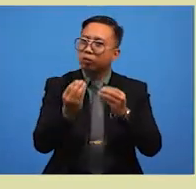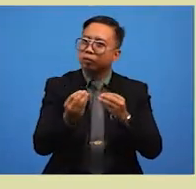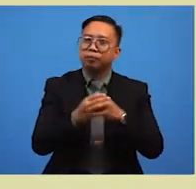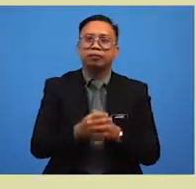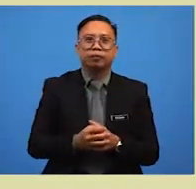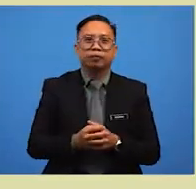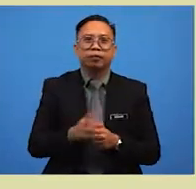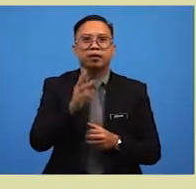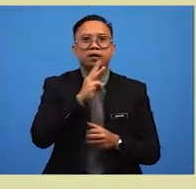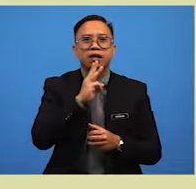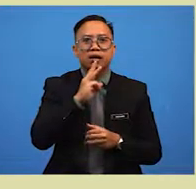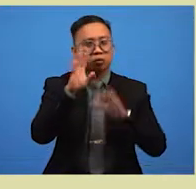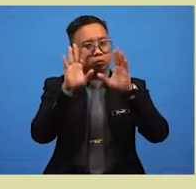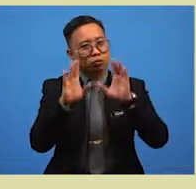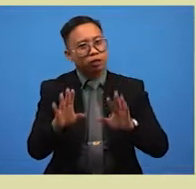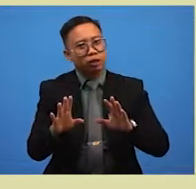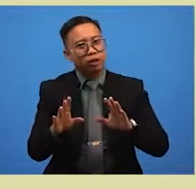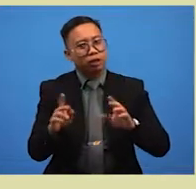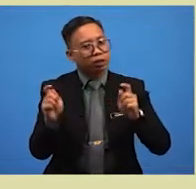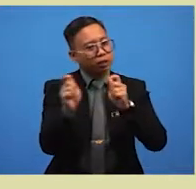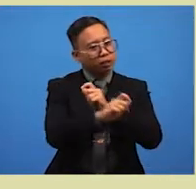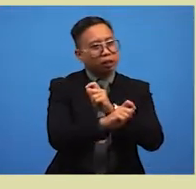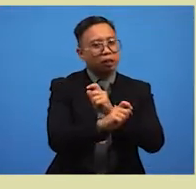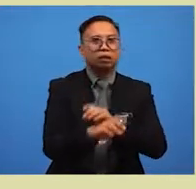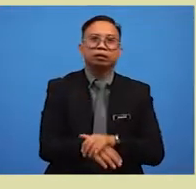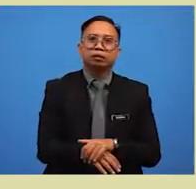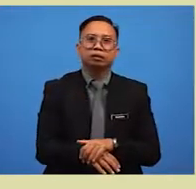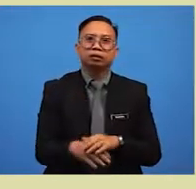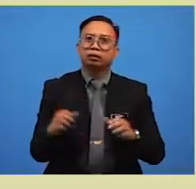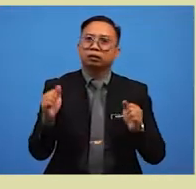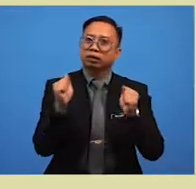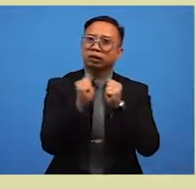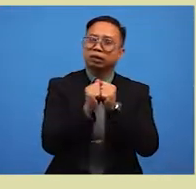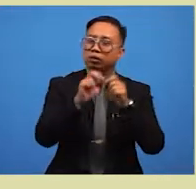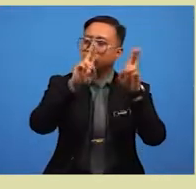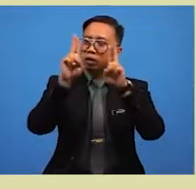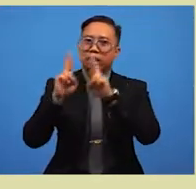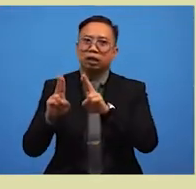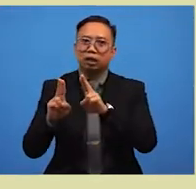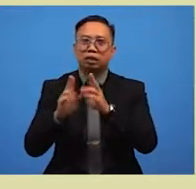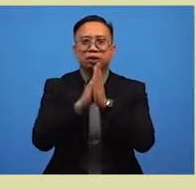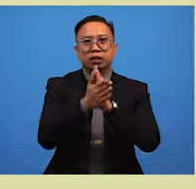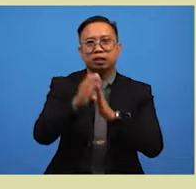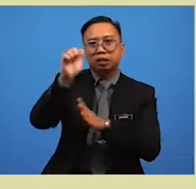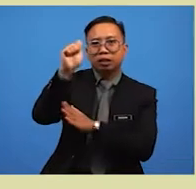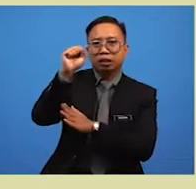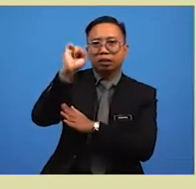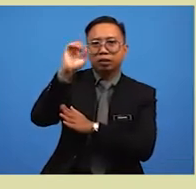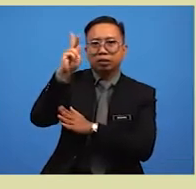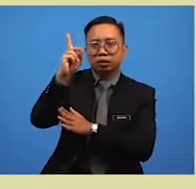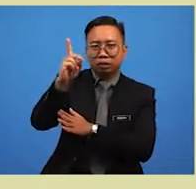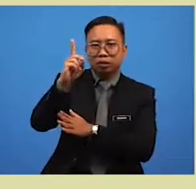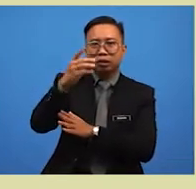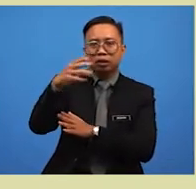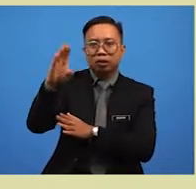yang turun bertindak balas dengan karbon dioksida di udara lalu membentuk asid karbonik.